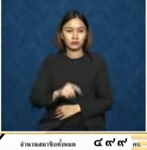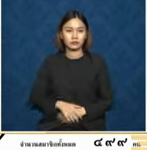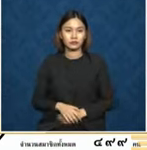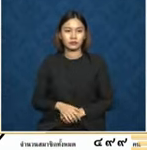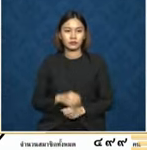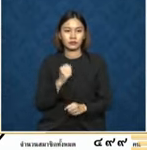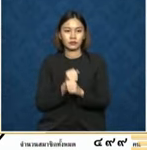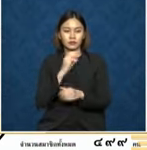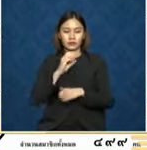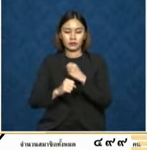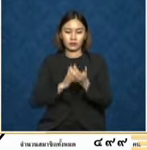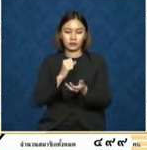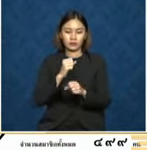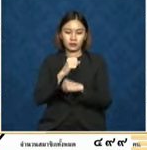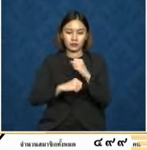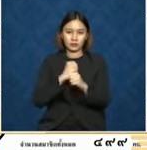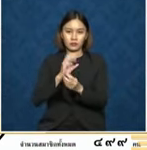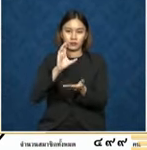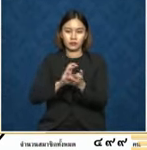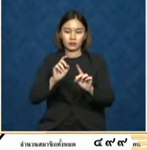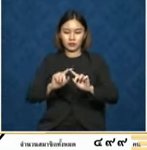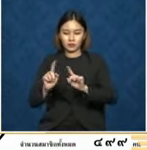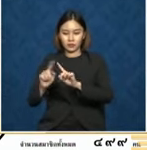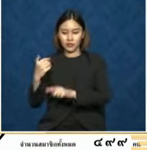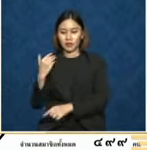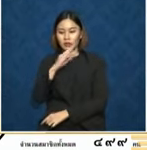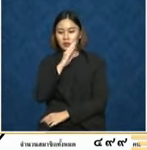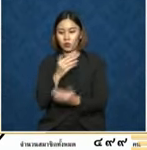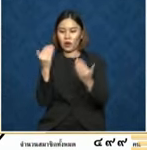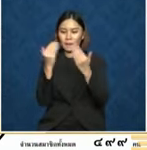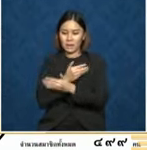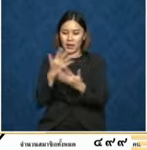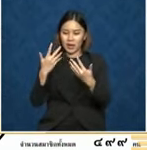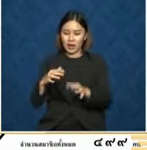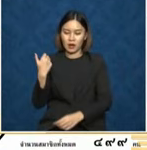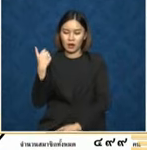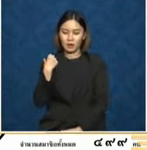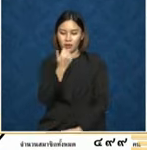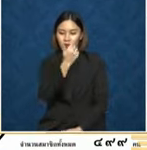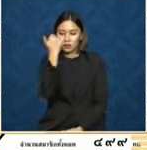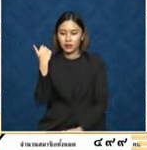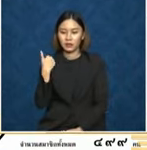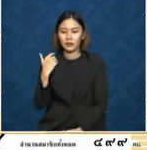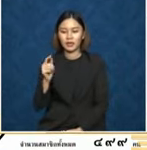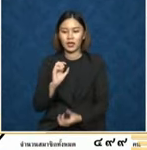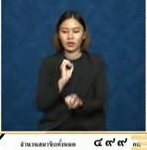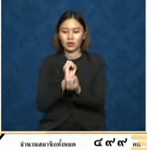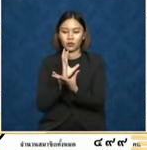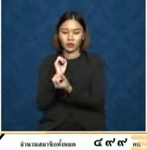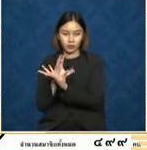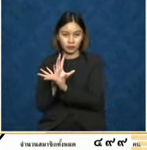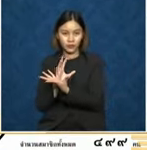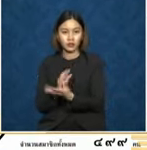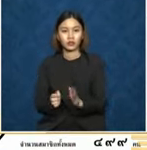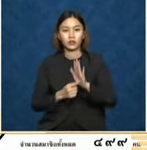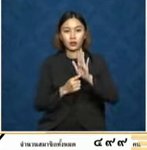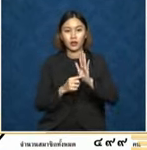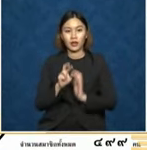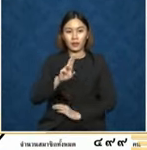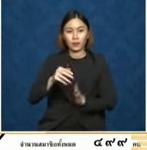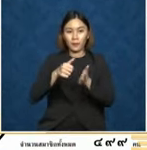ทำปีงบประมาณแตกต่างกันไปครับหากเปลี่ยนแปลงปีงบประมาณแล้วผมว่ามีมิติอื่นๆนะครับที่จะเกิดผลกระทบนะครับไม่ว่าจะเป็นระบบภ